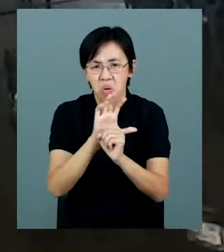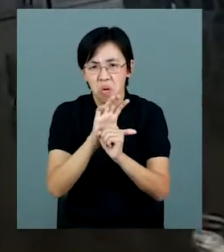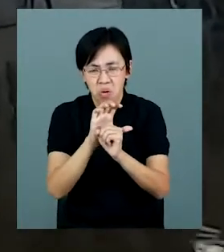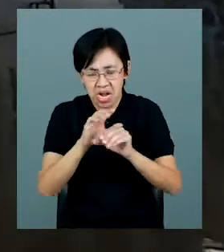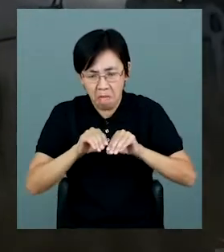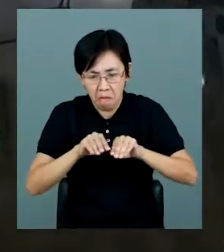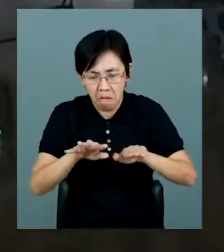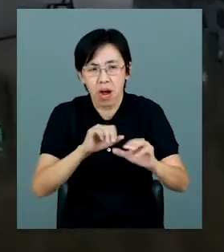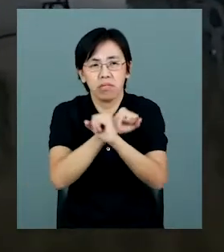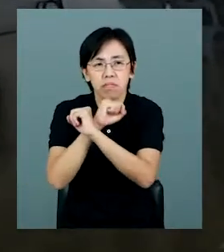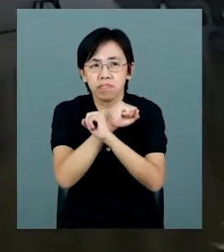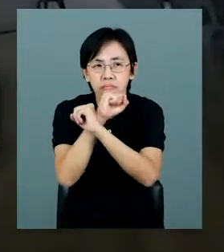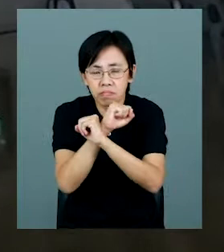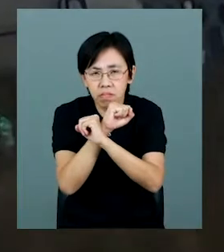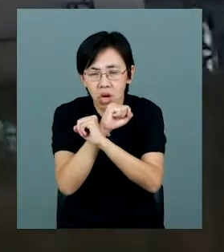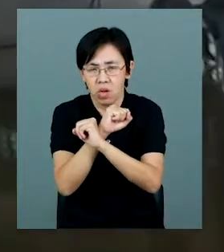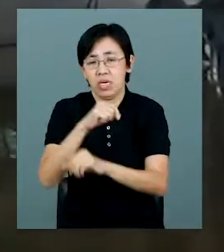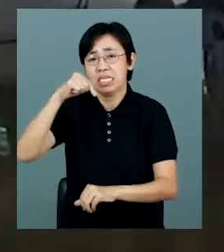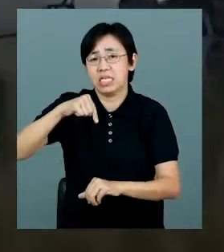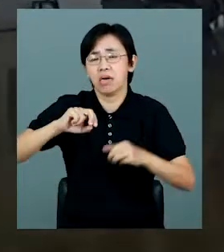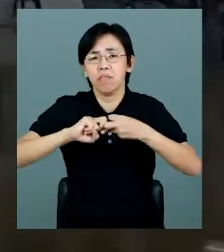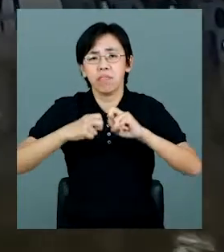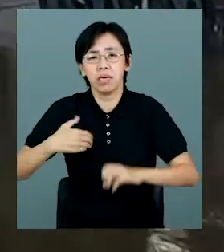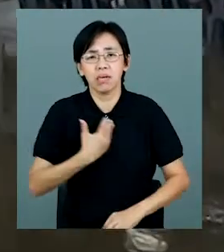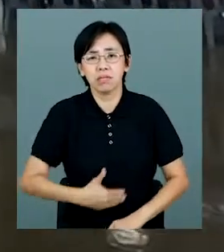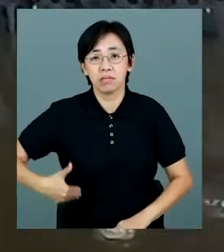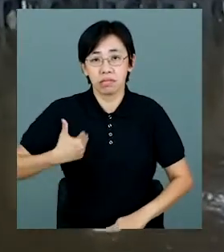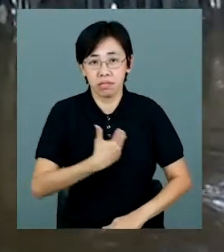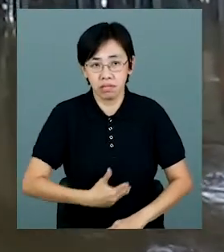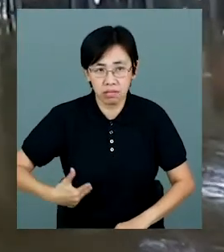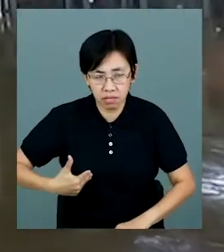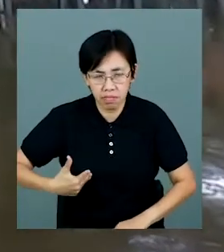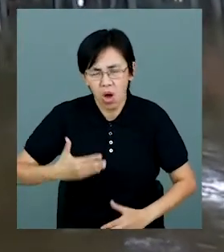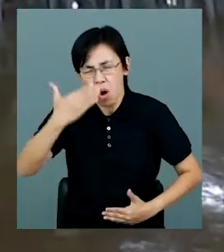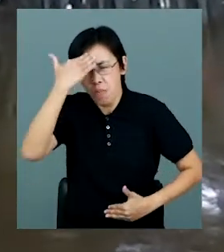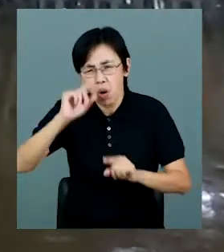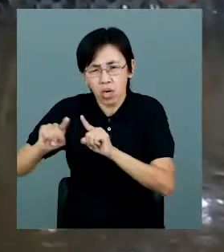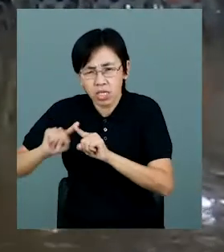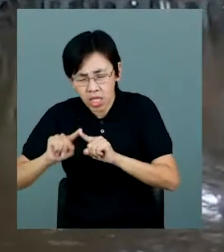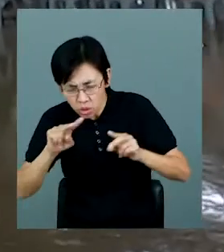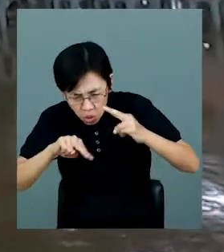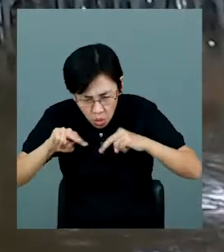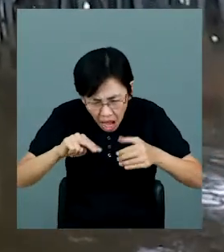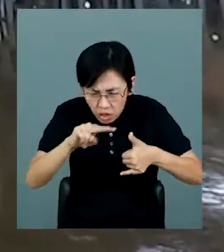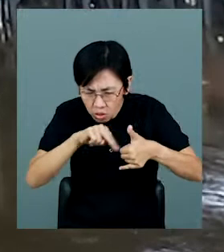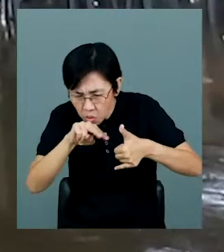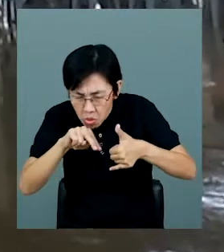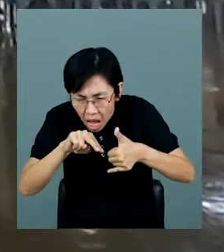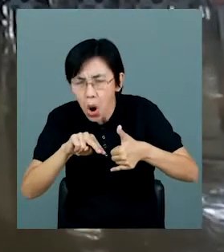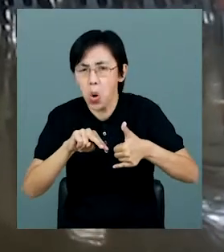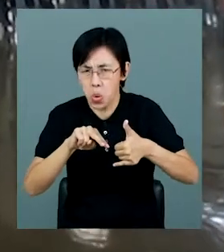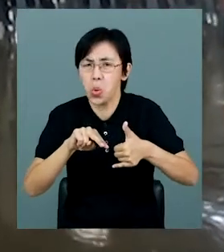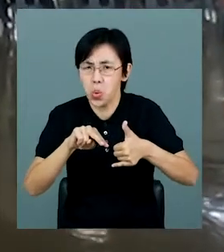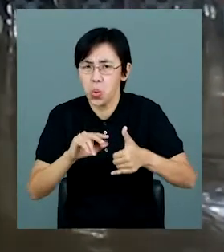ตลอดเวลานะครับแต่จริงๆแล้วก็ยังมีปัญหาสุขภาพมีโรคอื่นๆที่ต้องคอยระวังคอยใส่